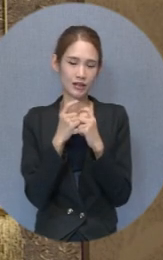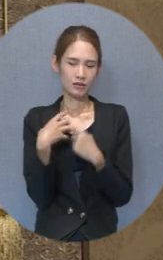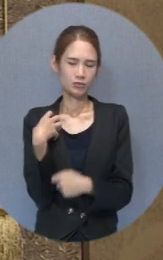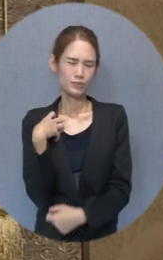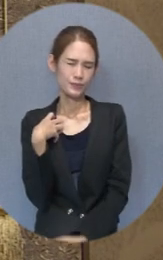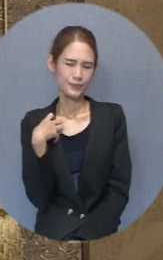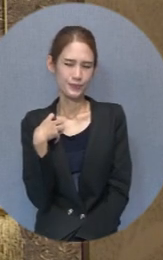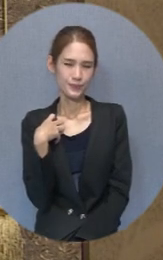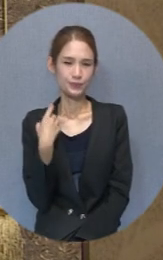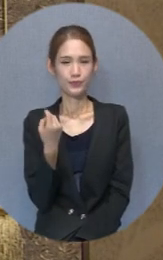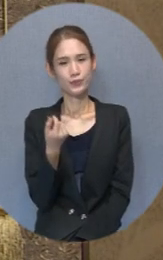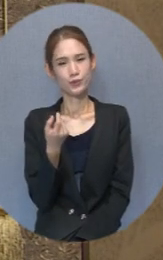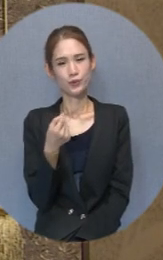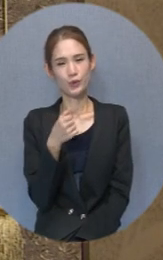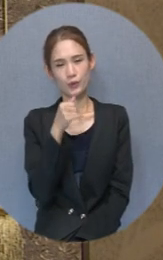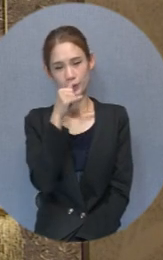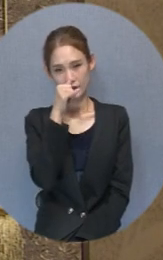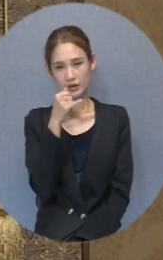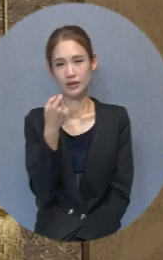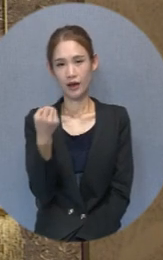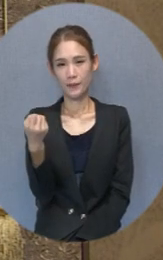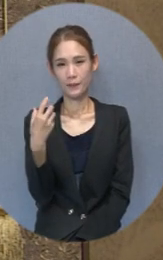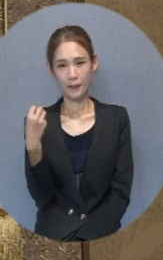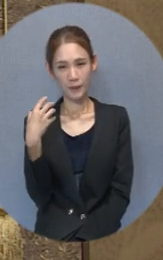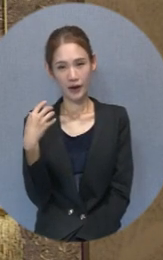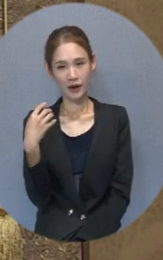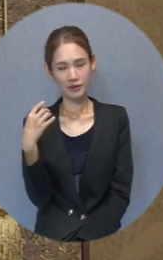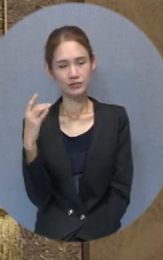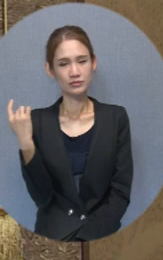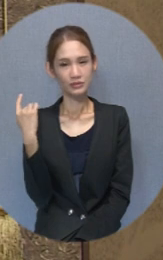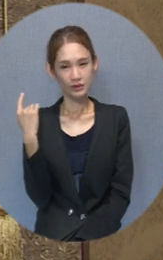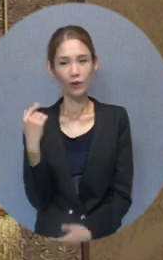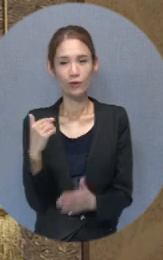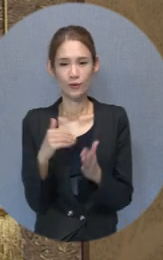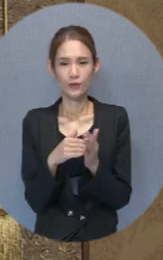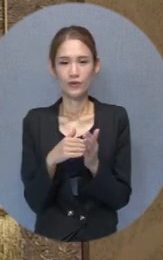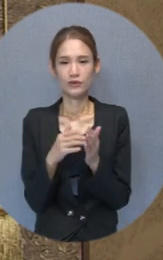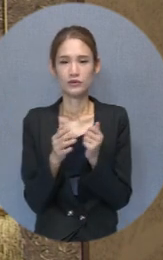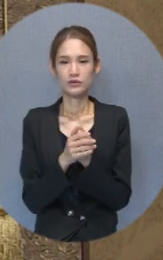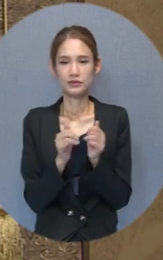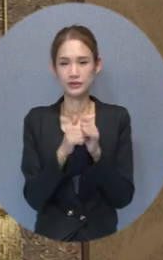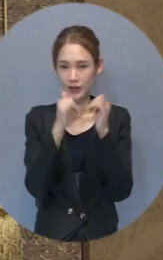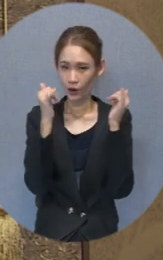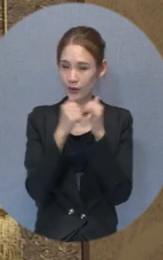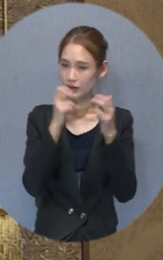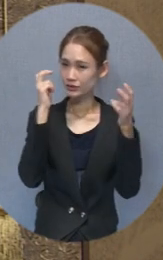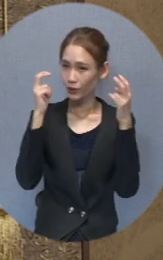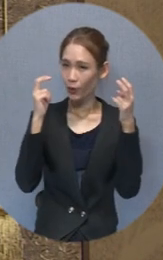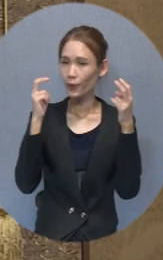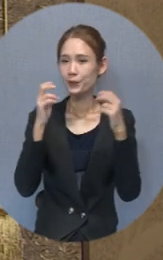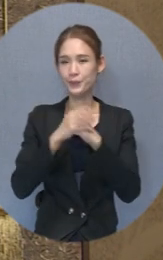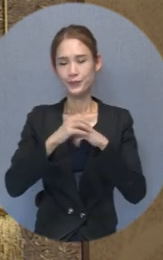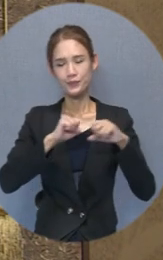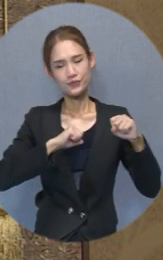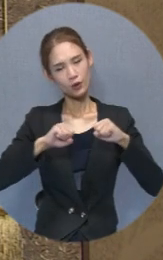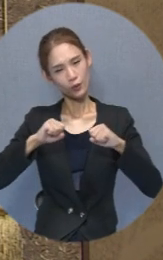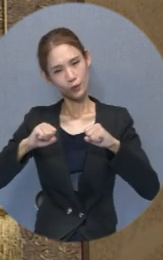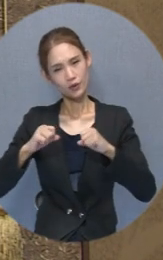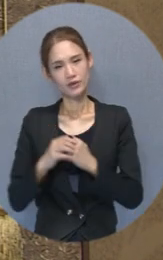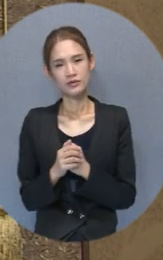활동으로 하기에는 네. 너무 부담이 많이 된다. 그래서 사회적 기업으로 활동을 하는 게